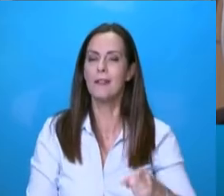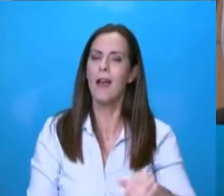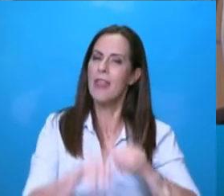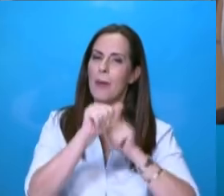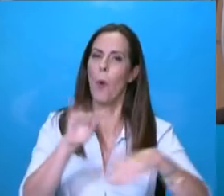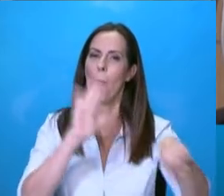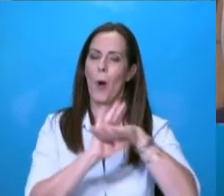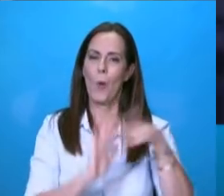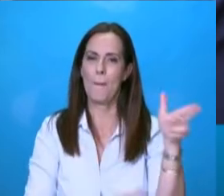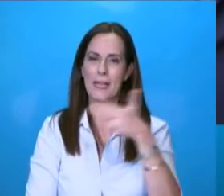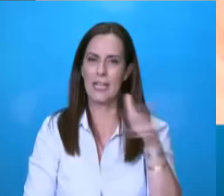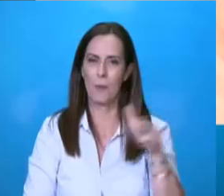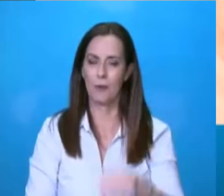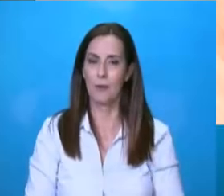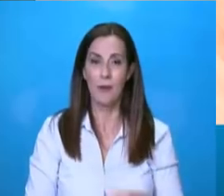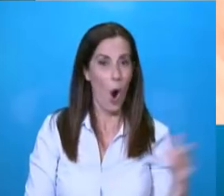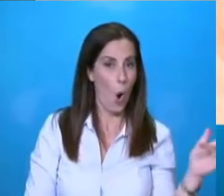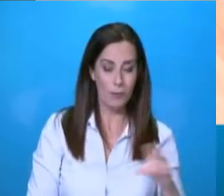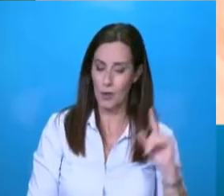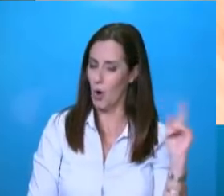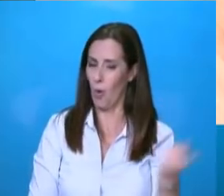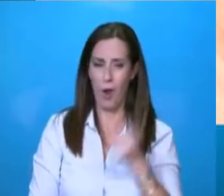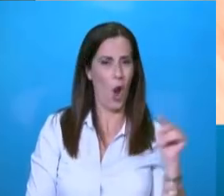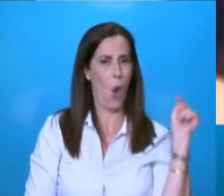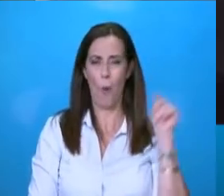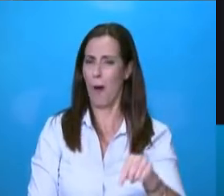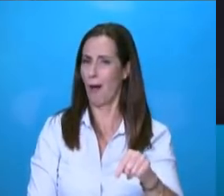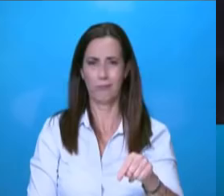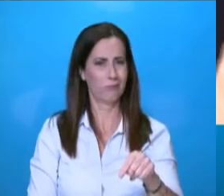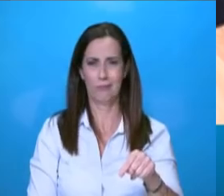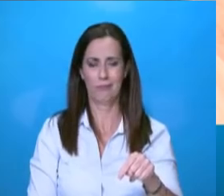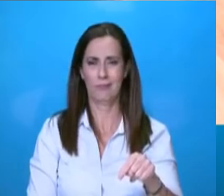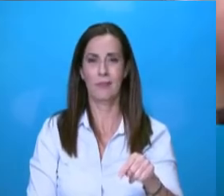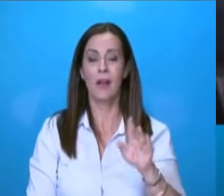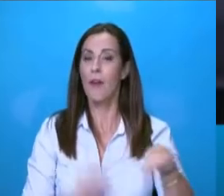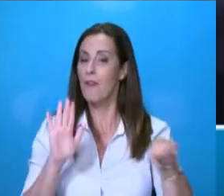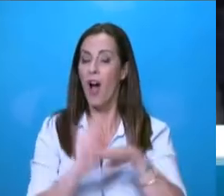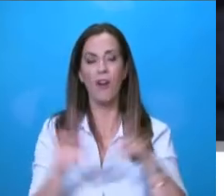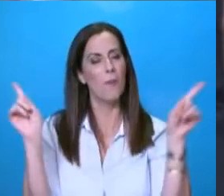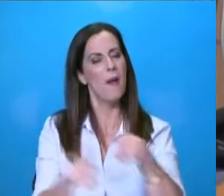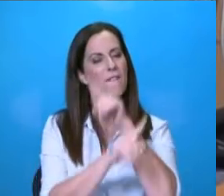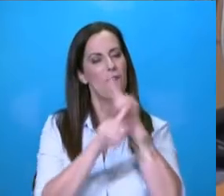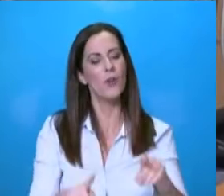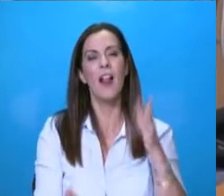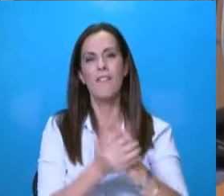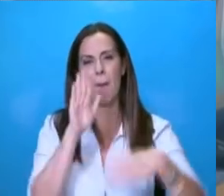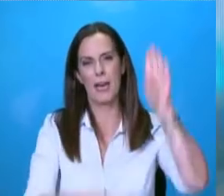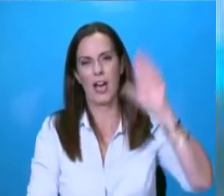בחוק המצלמות. האופוזיציה כולה החרימה את ההצבעה, והחוק נפל כבר בקריאה